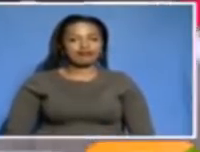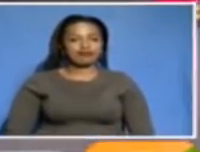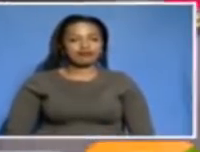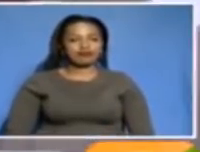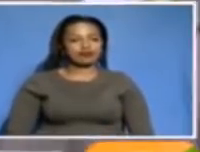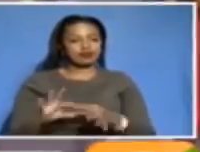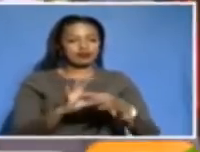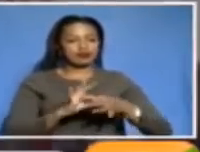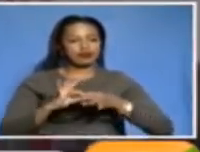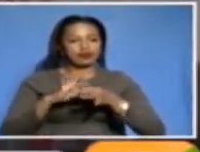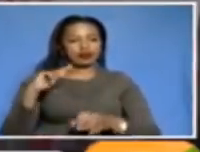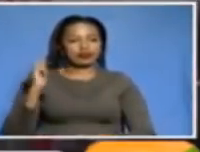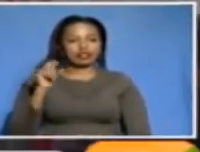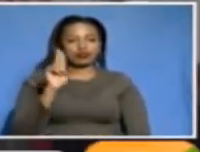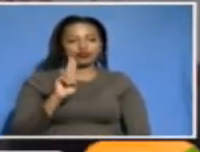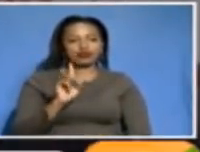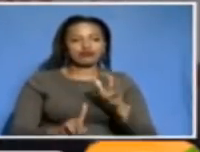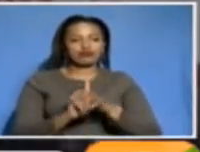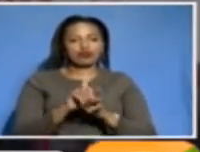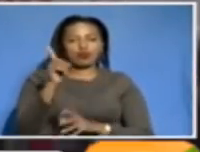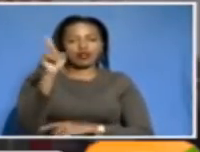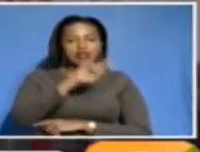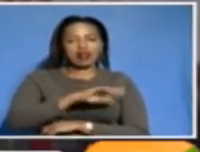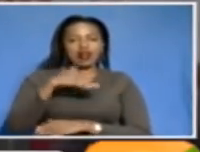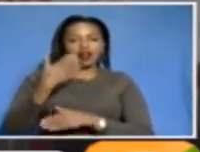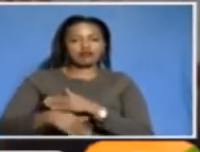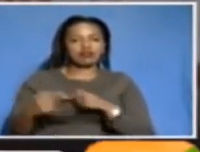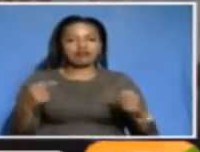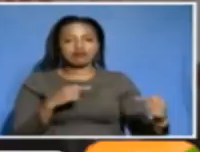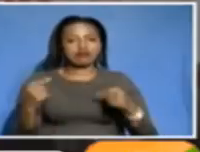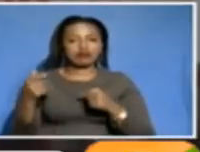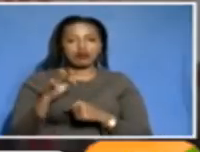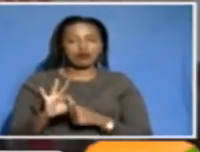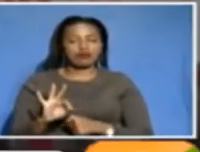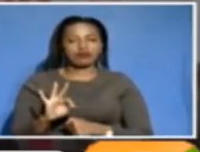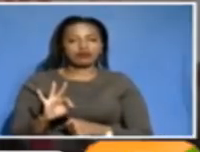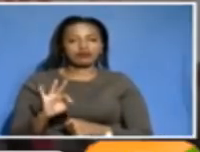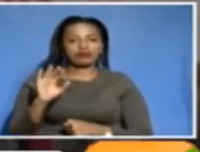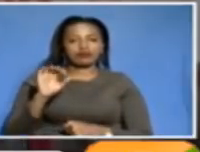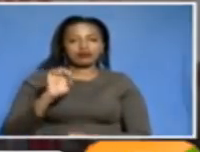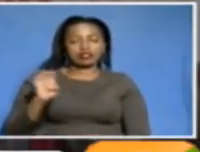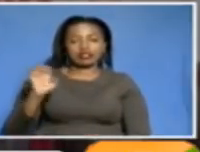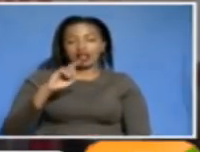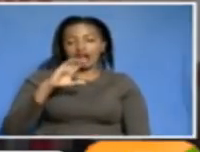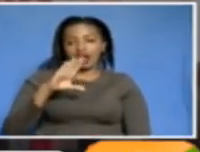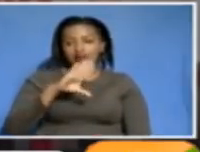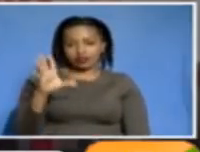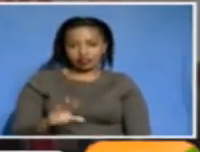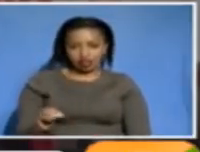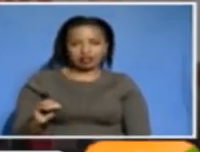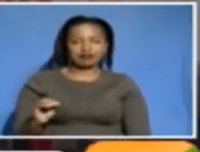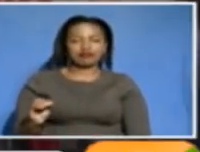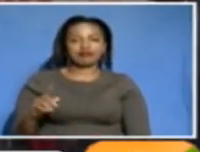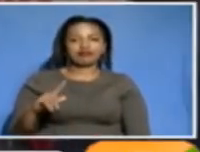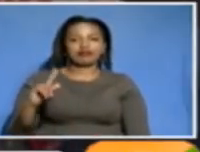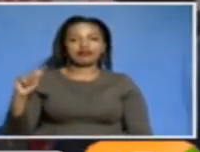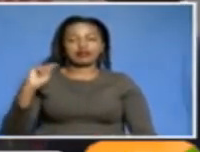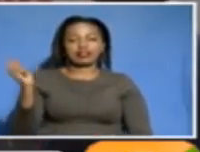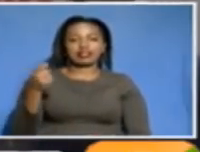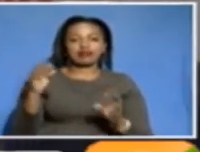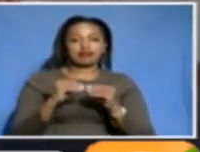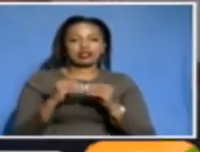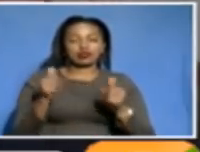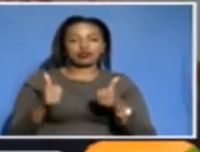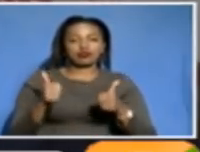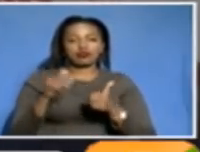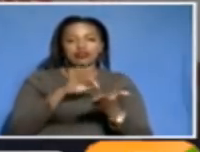Usemi wa Rais Kenyatta unatukia siku moja tu baada ya mkutano wa marais wa Jumuiya ya Afrika Mashariki kutibuka hapo jana mjini Arusha, baada ya